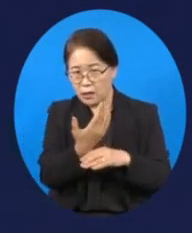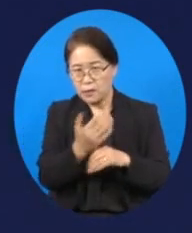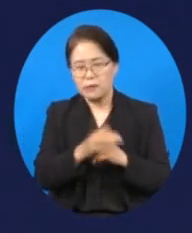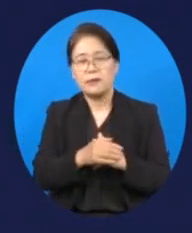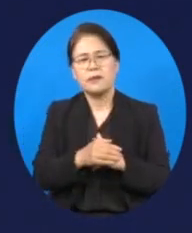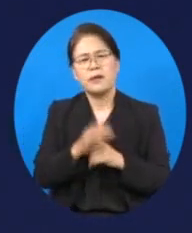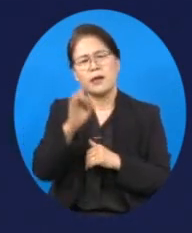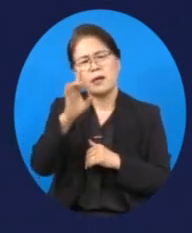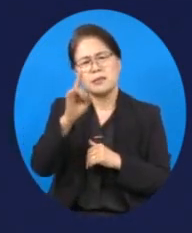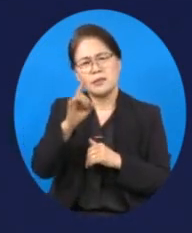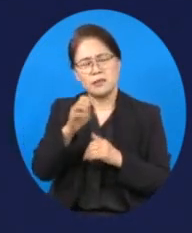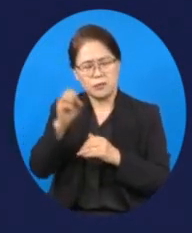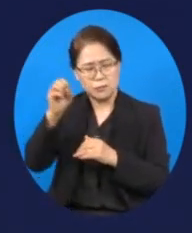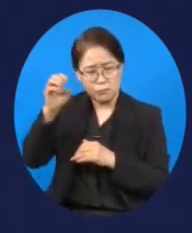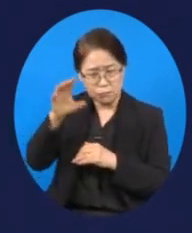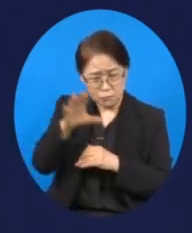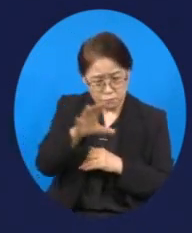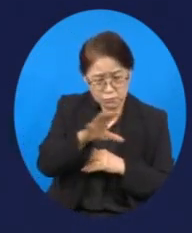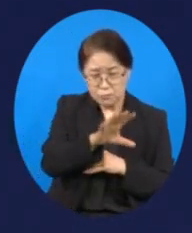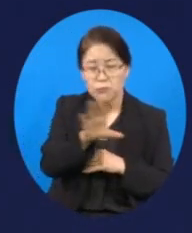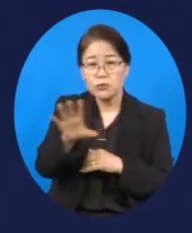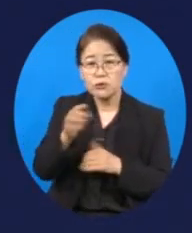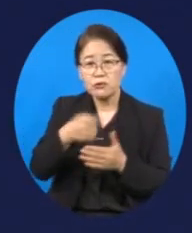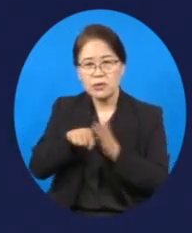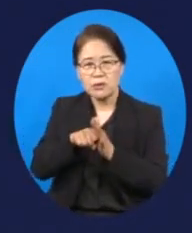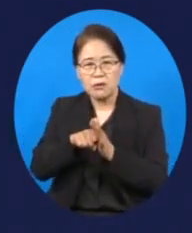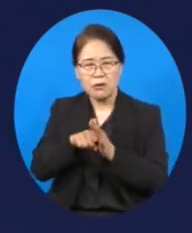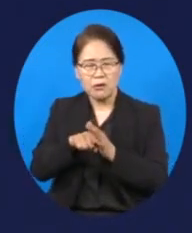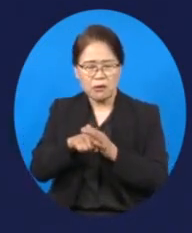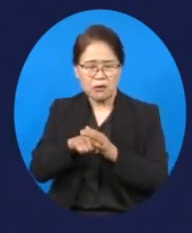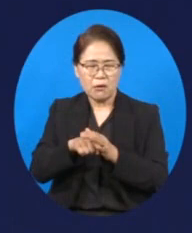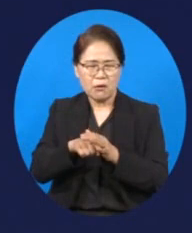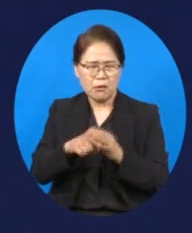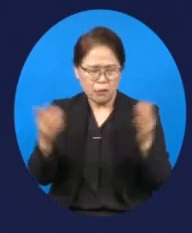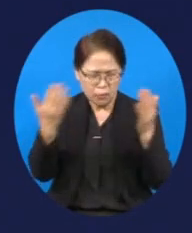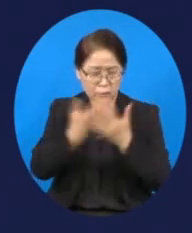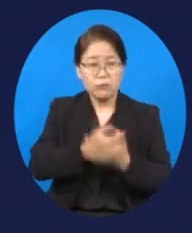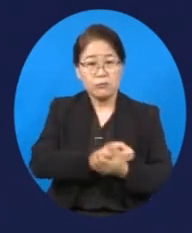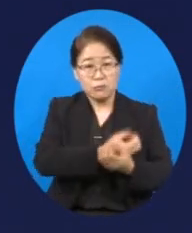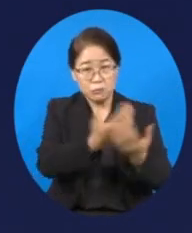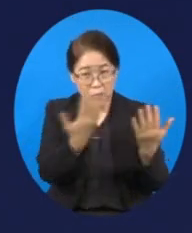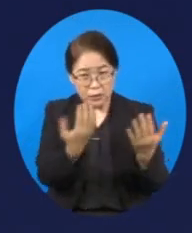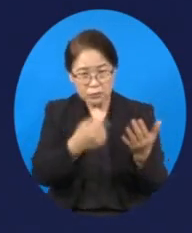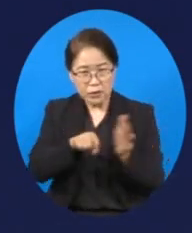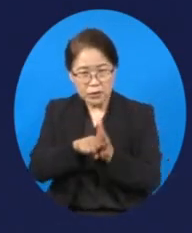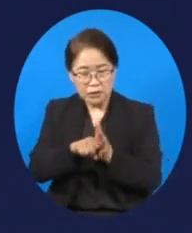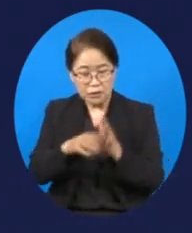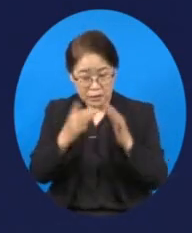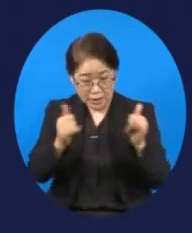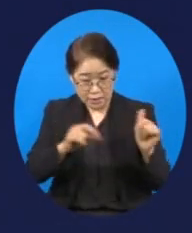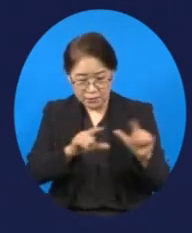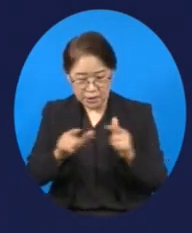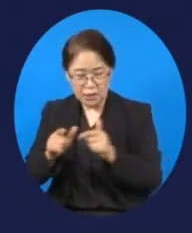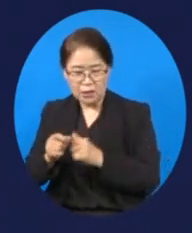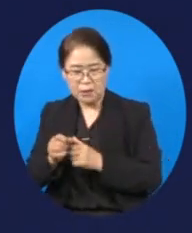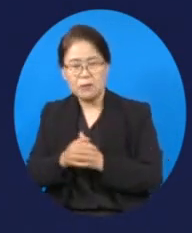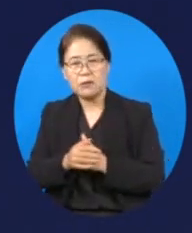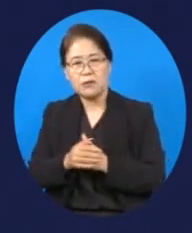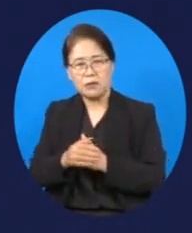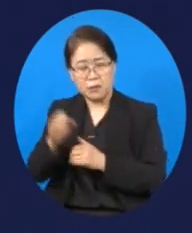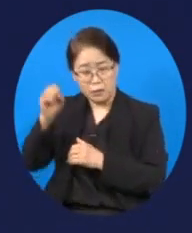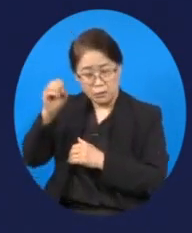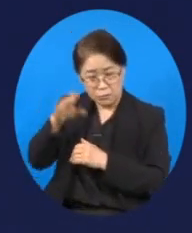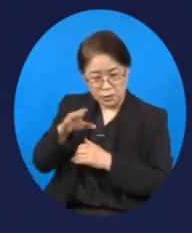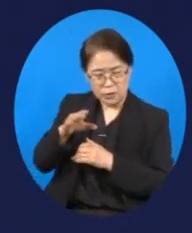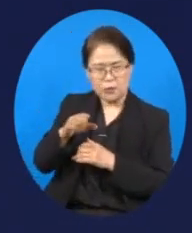한 가지 빛을 내기 위해서입니다 어둠을 밝히기 위해서요 집안에 있는 사람들로 하여금 그 빛을 보도록